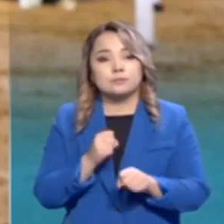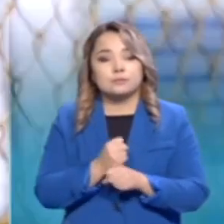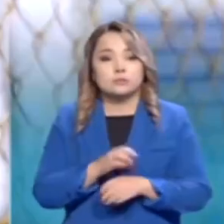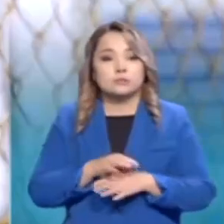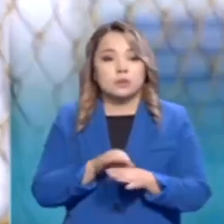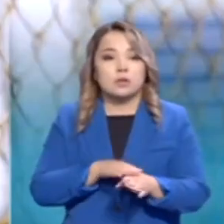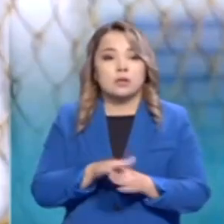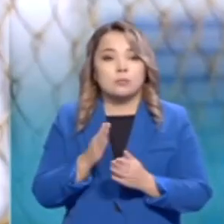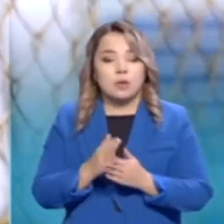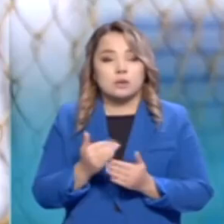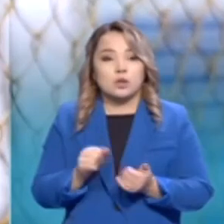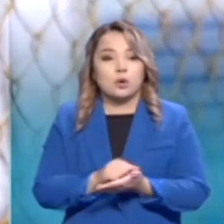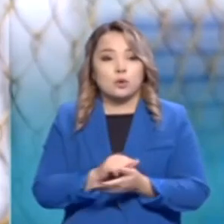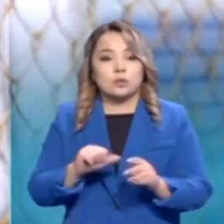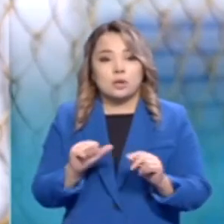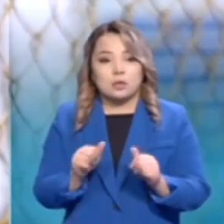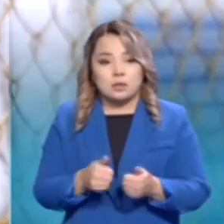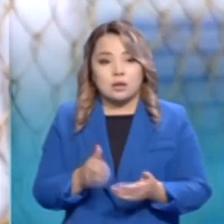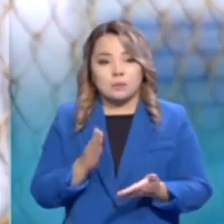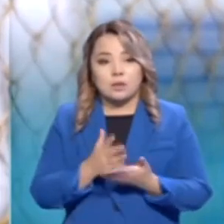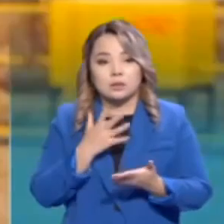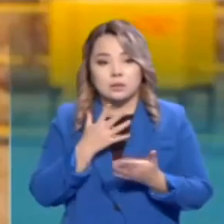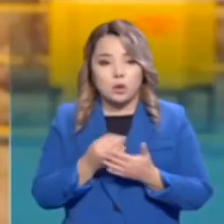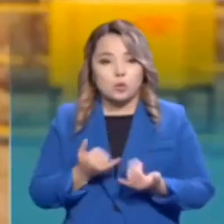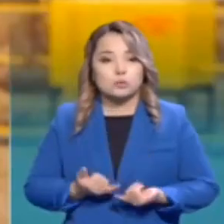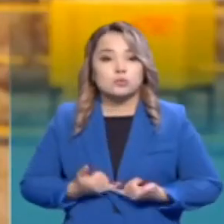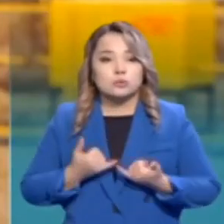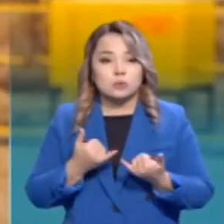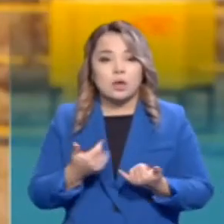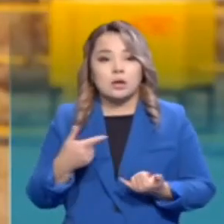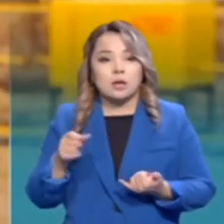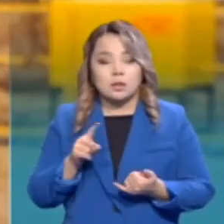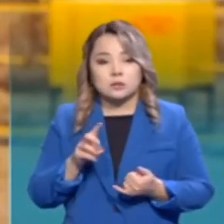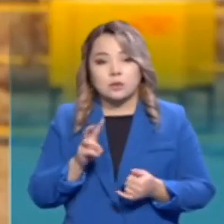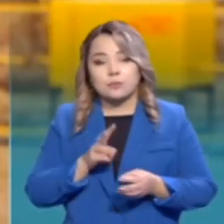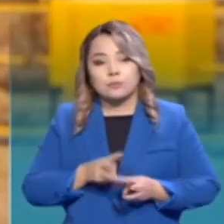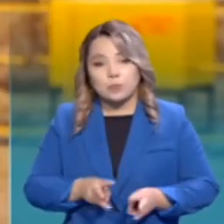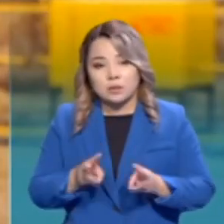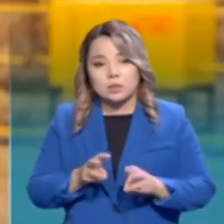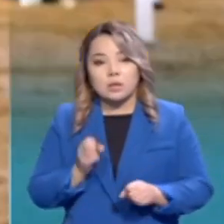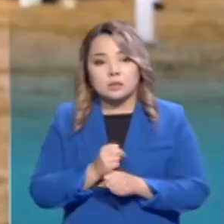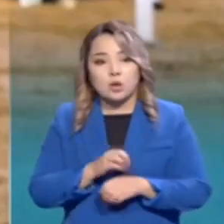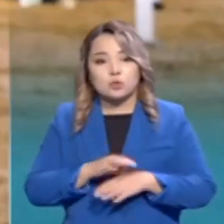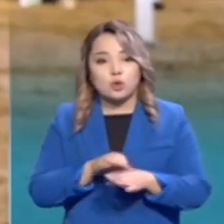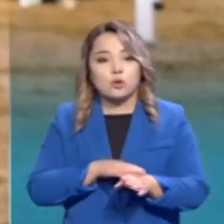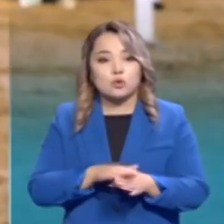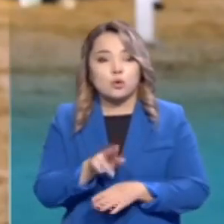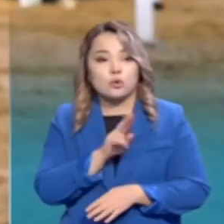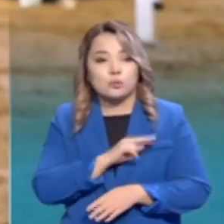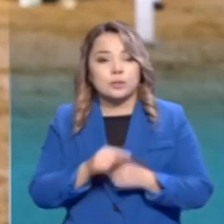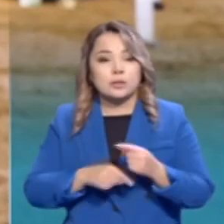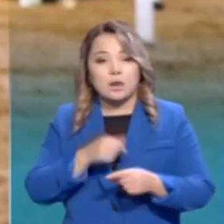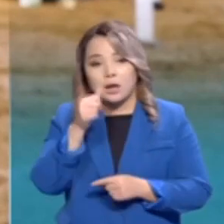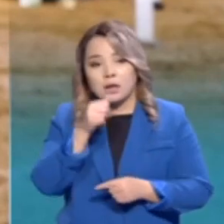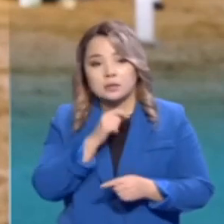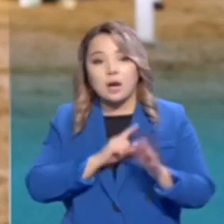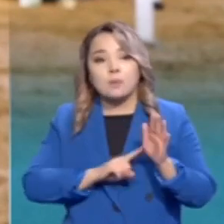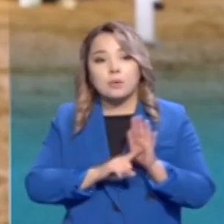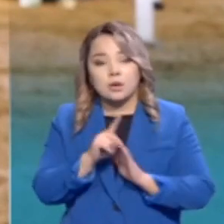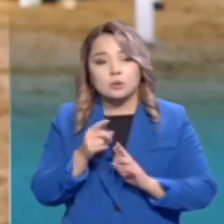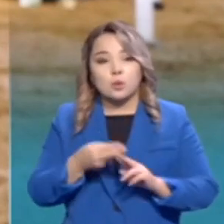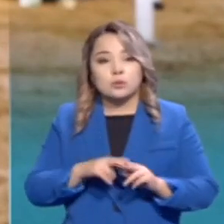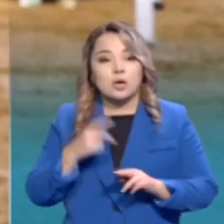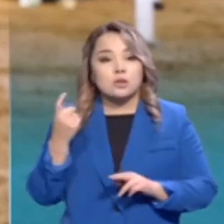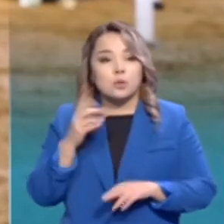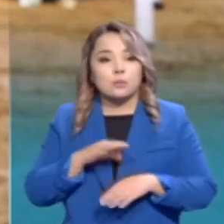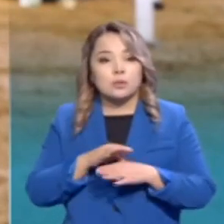жүргізілді. Газы құжаттандырылып, Қазтрансгаз аймаққа ұсынылып, газ көгілдір отынды алу жұмыстары жасалуда. Келер айдың басында осы үш ауылға да осы